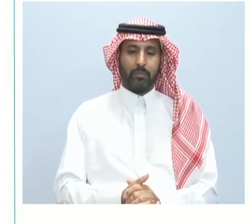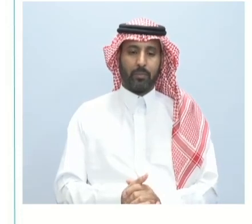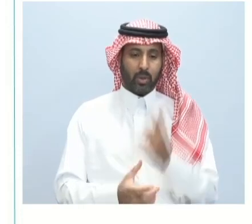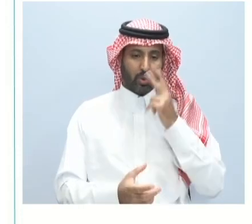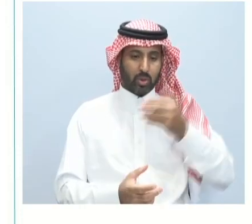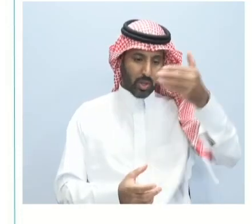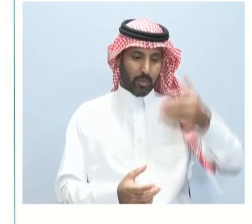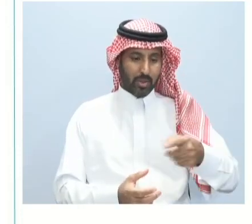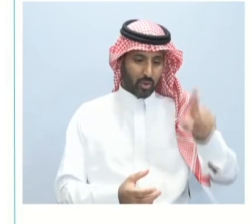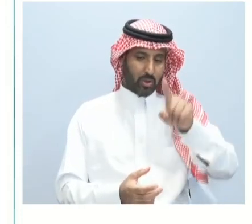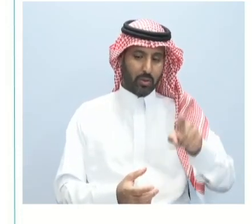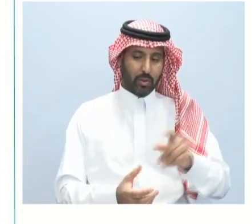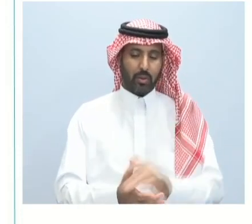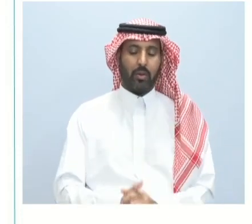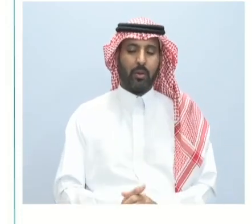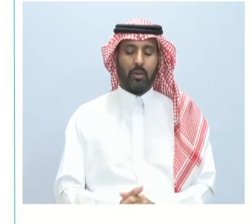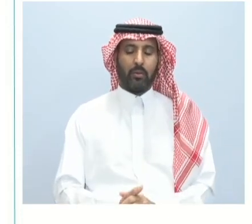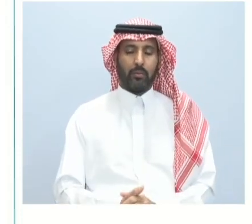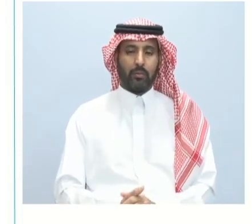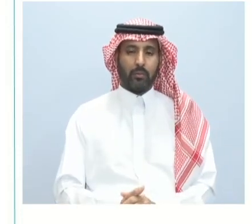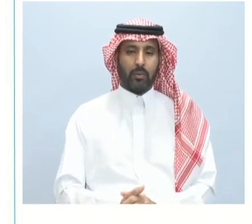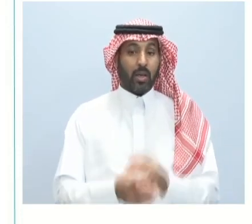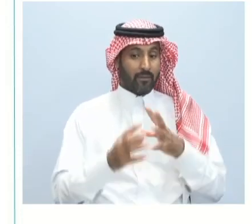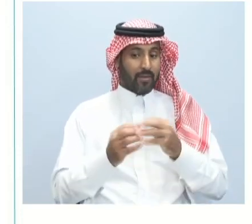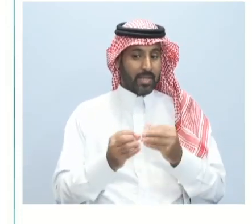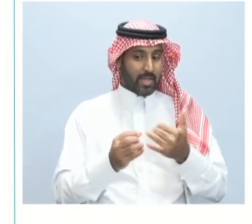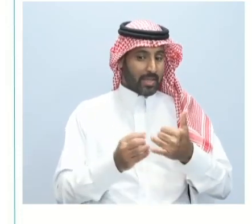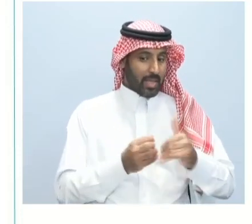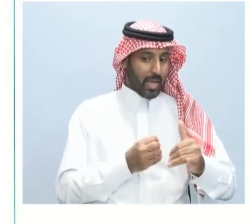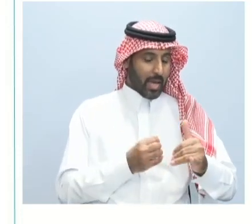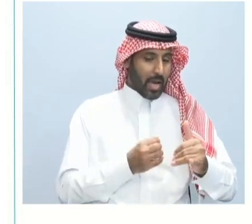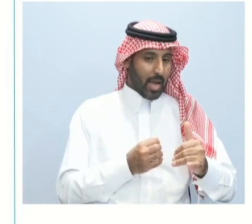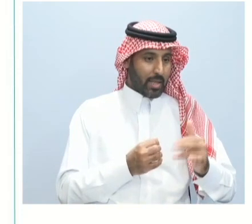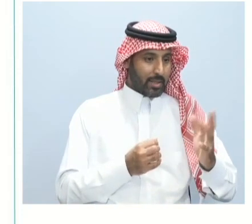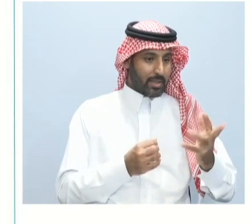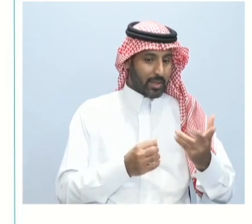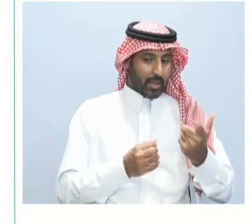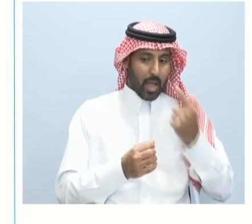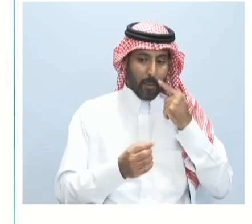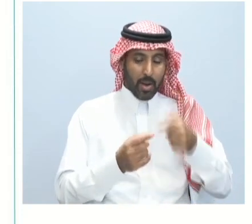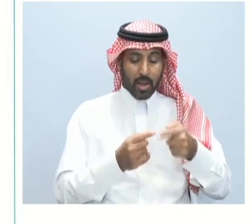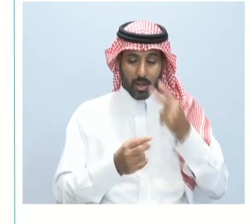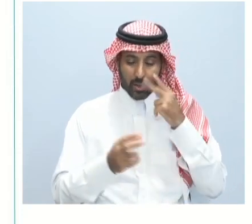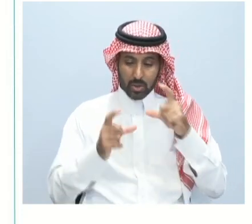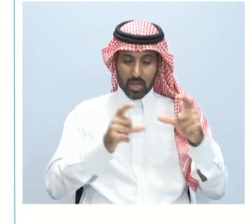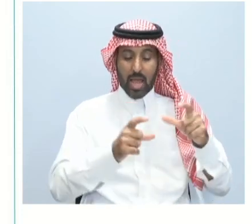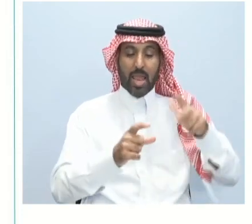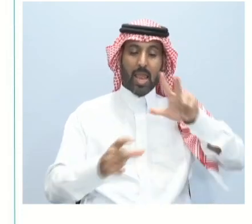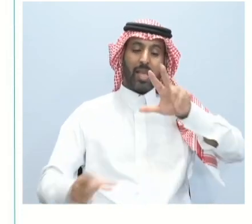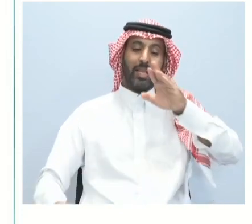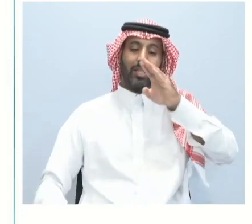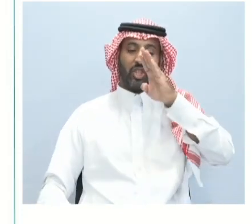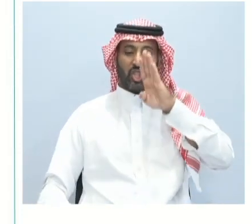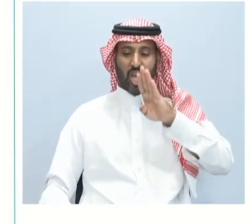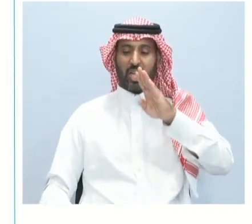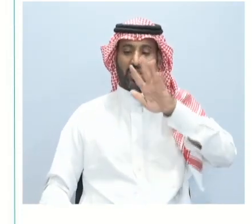نشاهد معا السؤال الثاني حلل طريقه استخدام الخوارزميات الاستدلاليه الجشعه